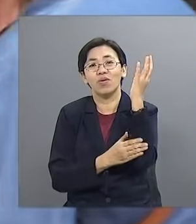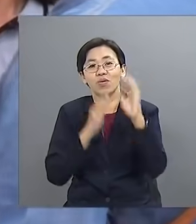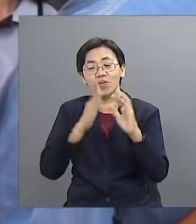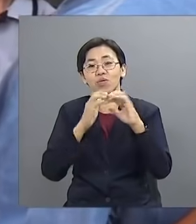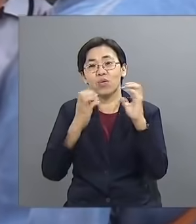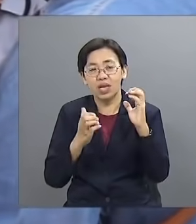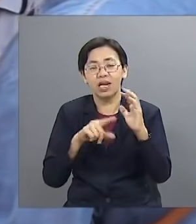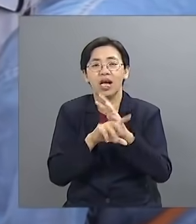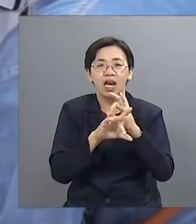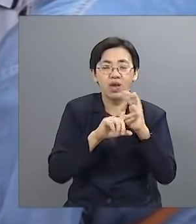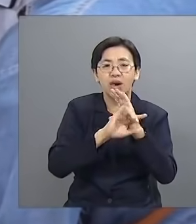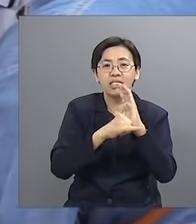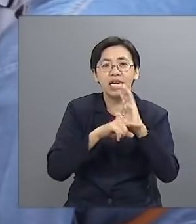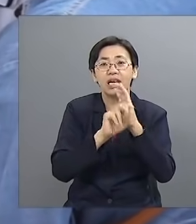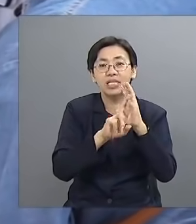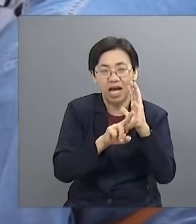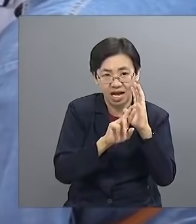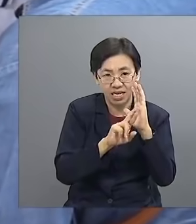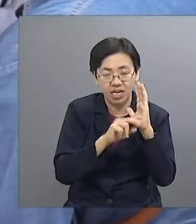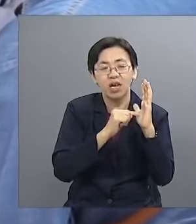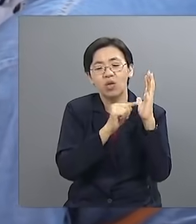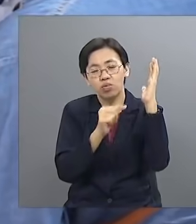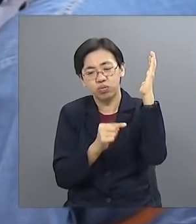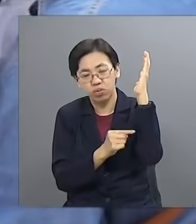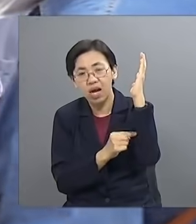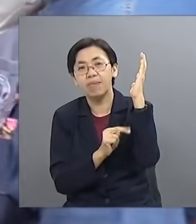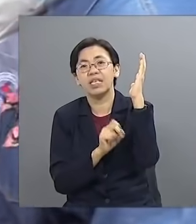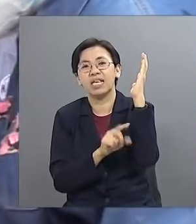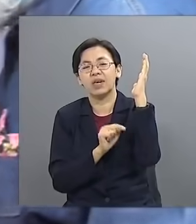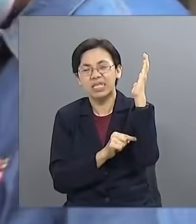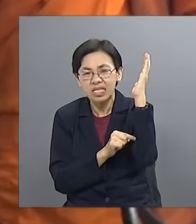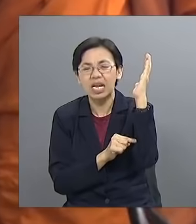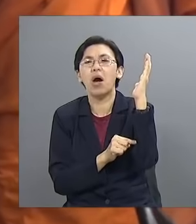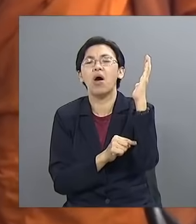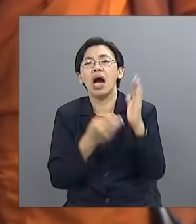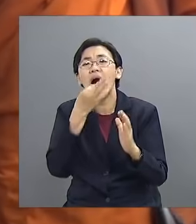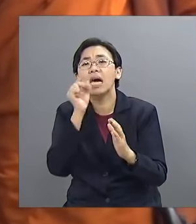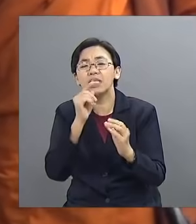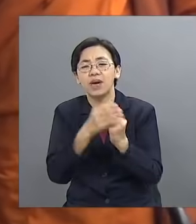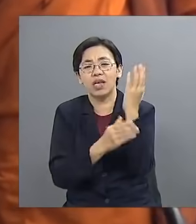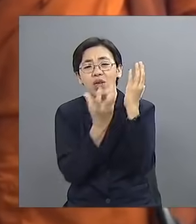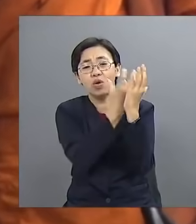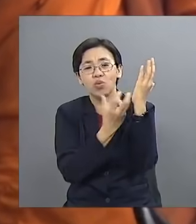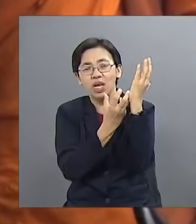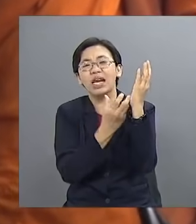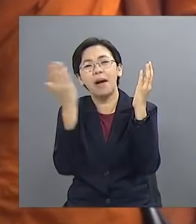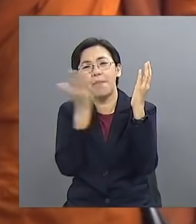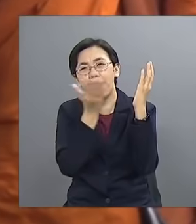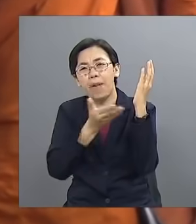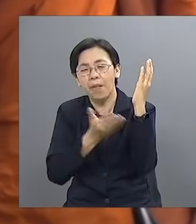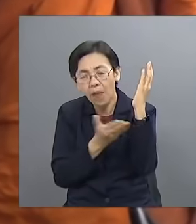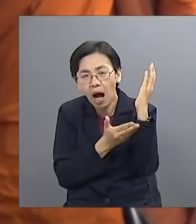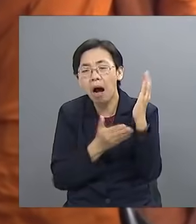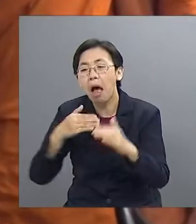แล้วก็จังหวัดตราดมาอาศัยอยู่ในพื้นที่นี้จำนวนมากนะคะแล้วก็ทราบว่าบุคคลเหล่านี้เนี่ยหลบกันออกมาก่อนที่จะมี